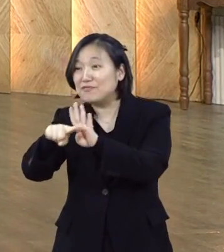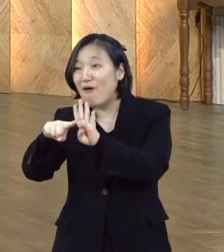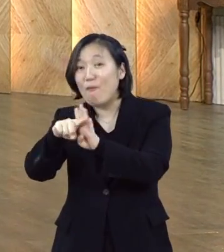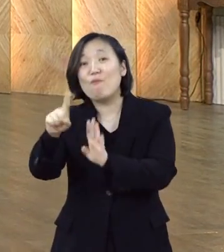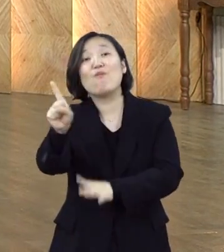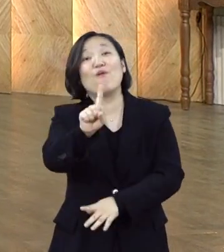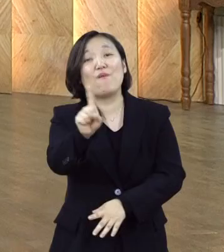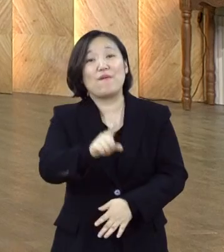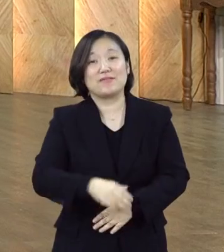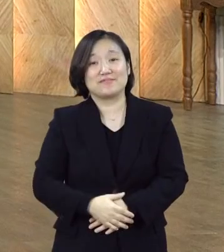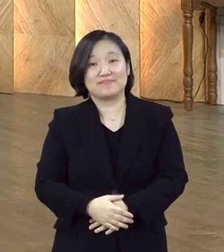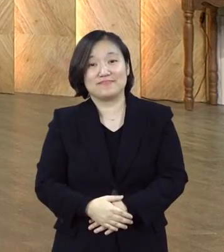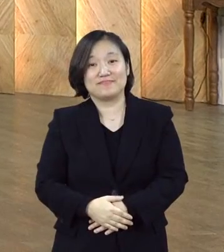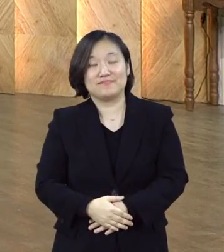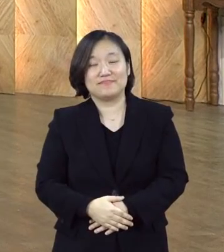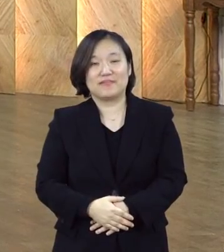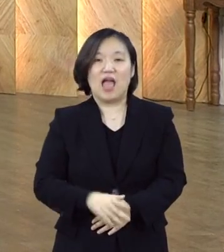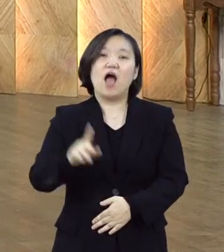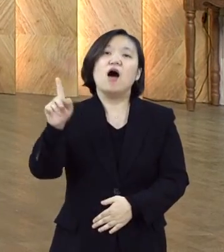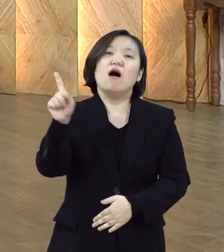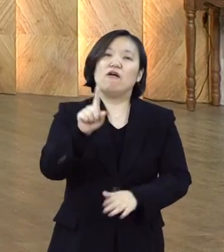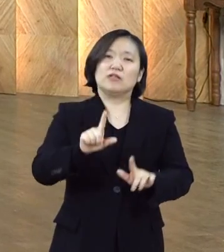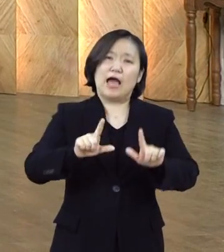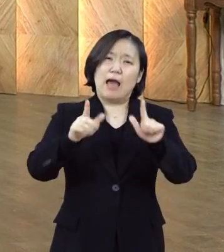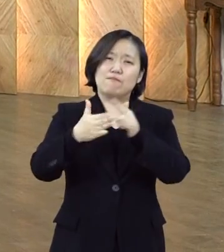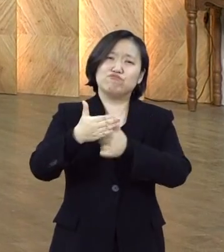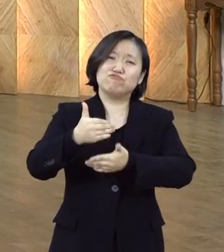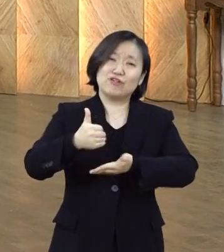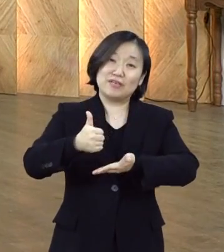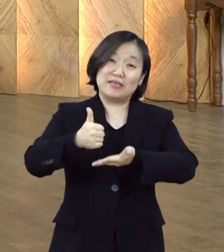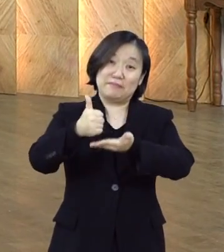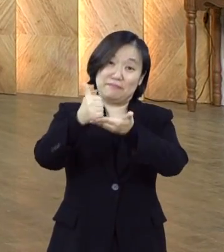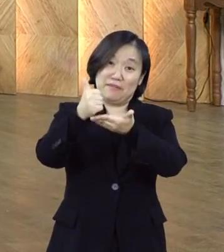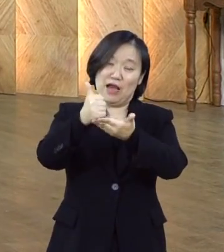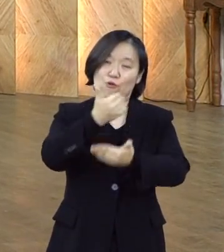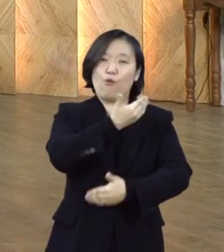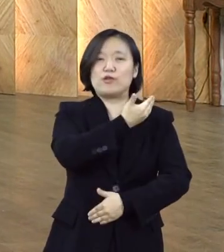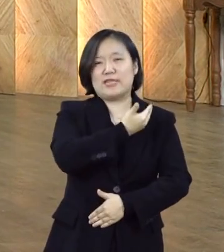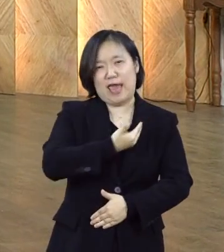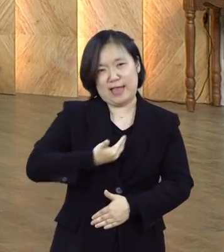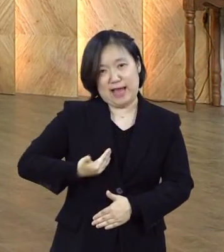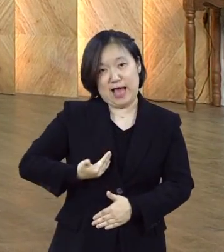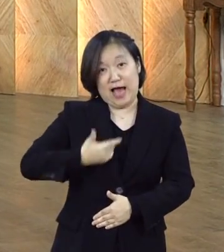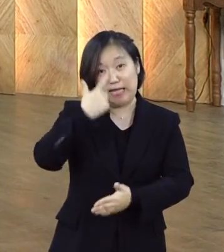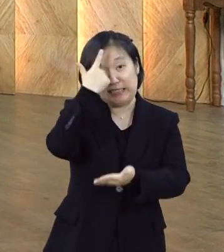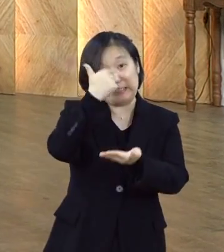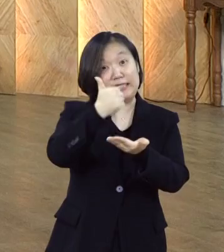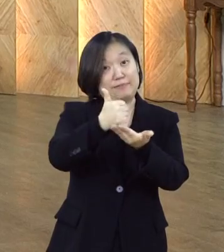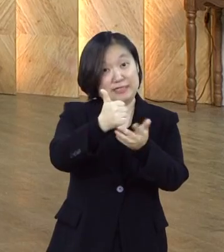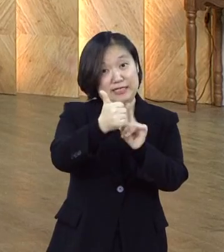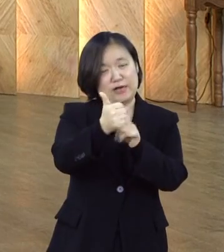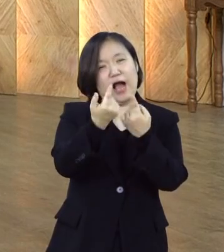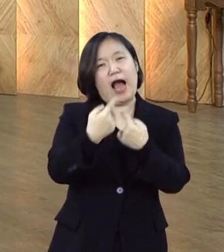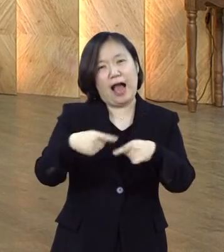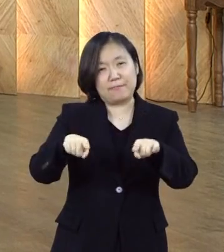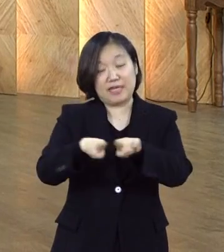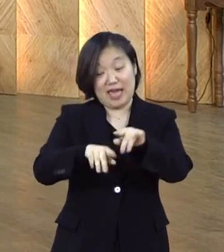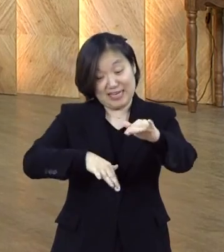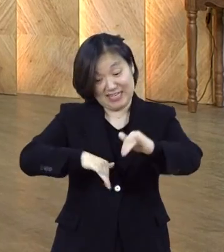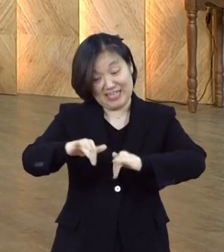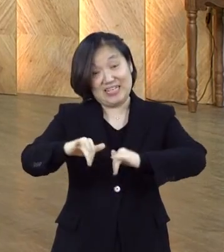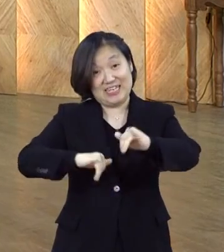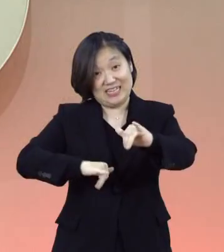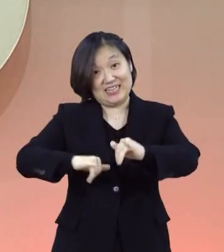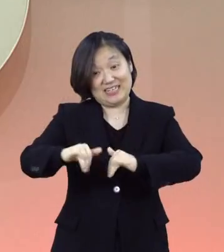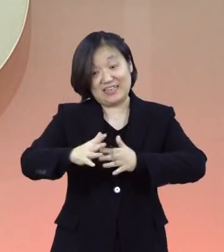어느 날 부처님께서 제자들과 함께 비구스님들과 함께 이렇게 길을 걷고 계시다가